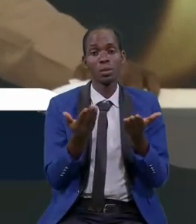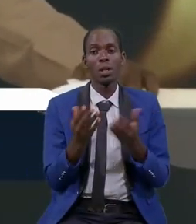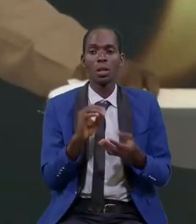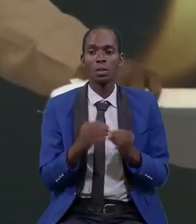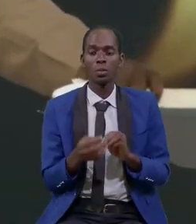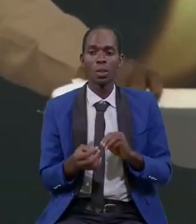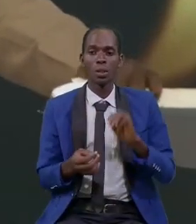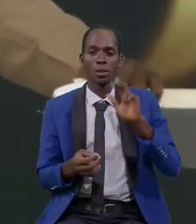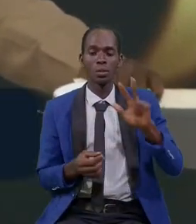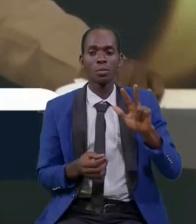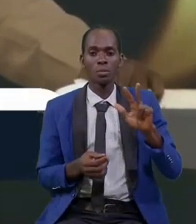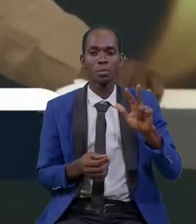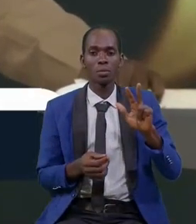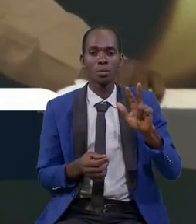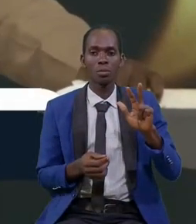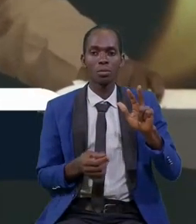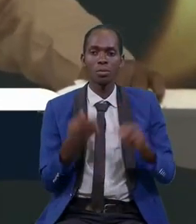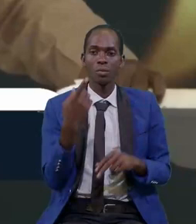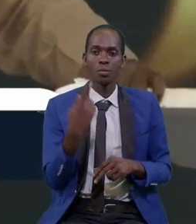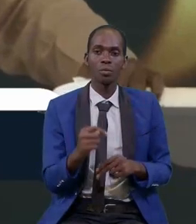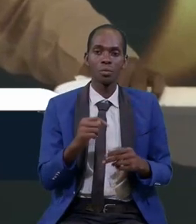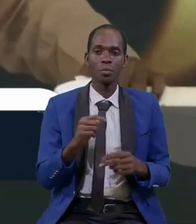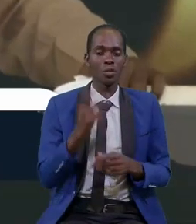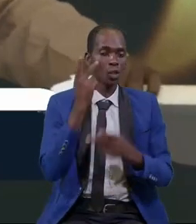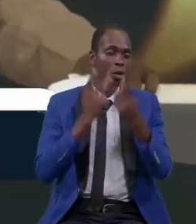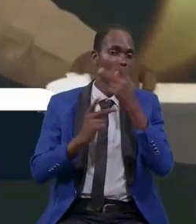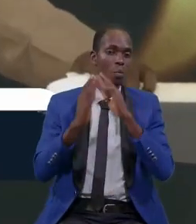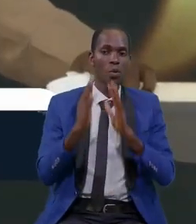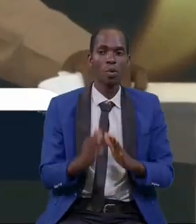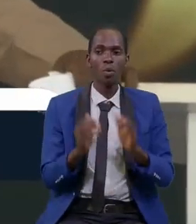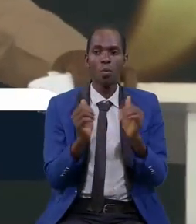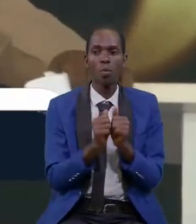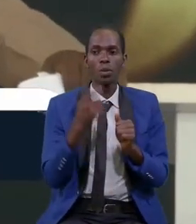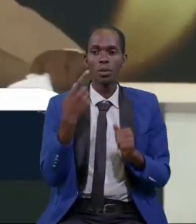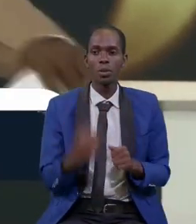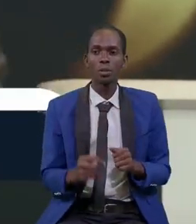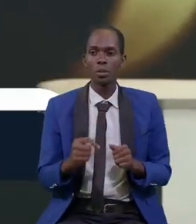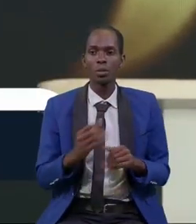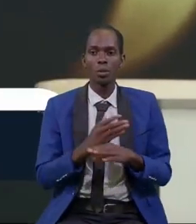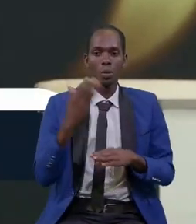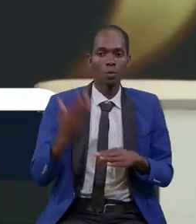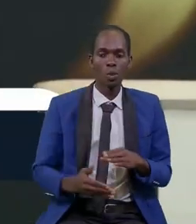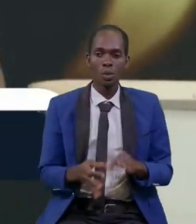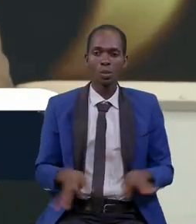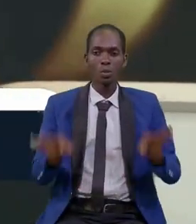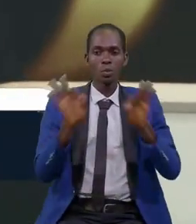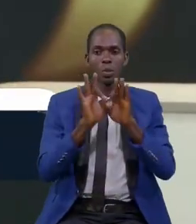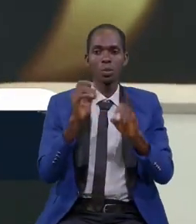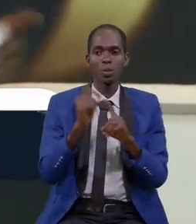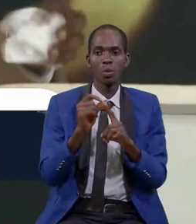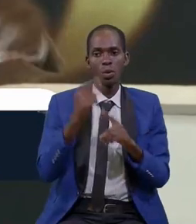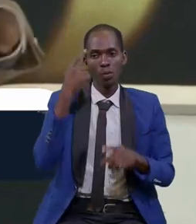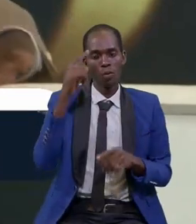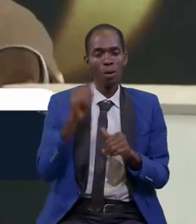le prophète avec l'unique et importante sentence pour